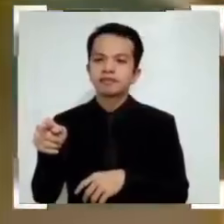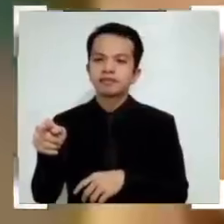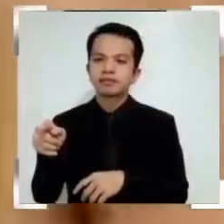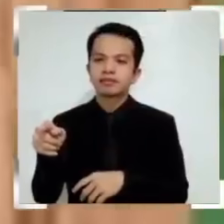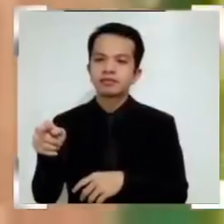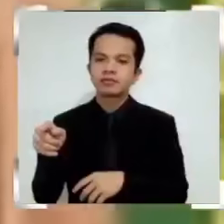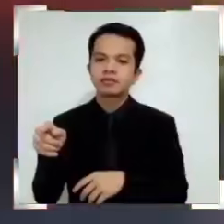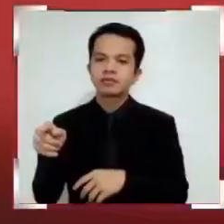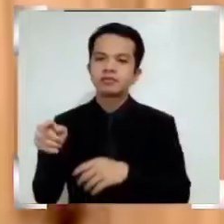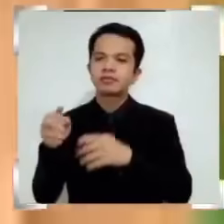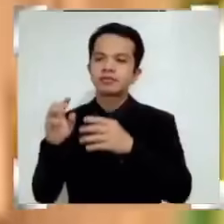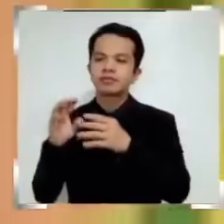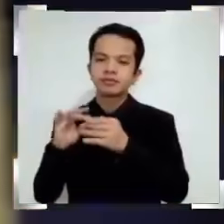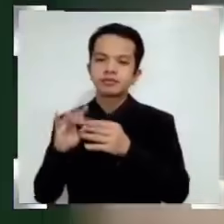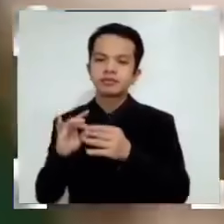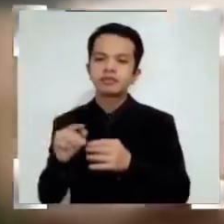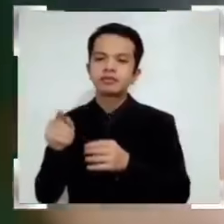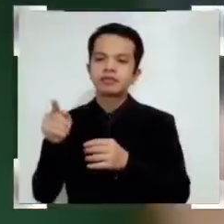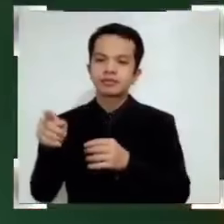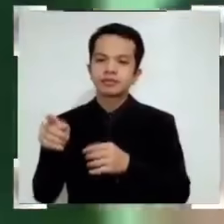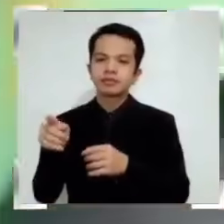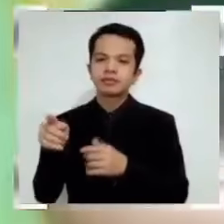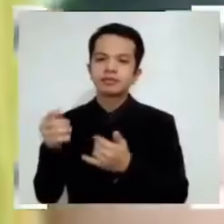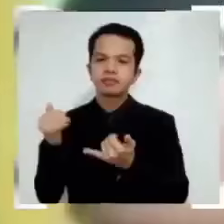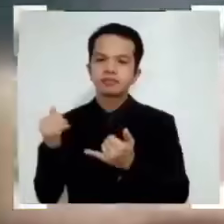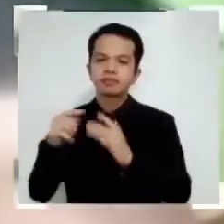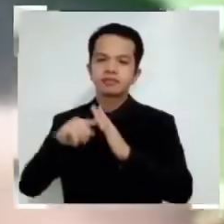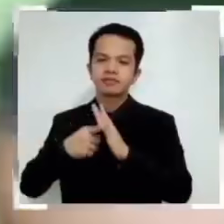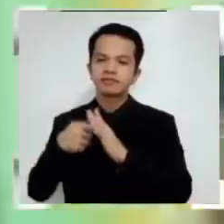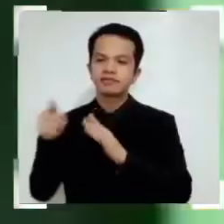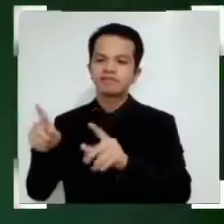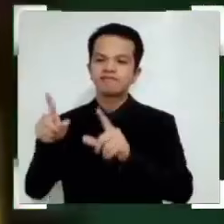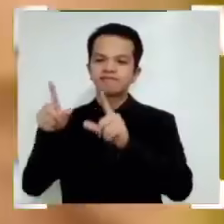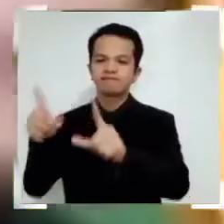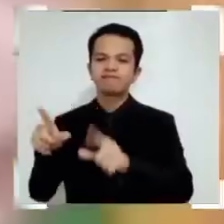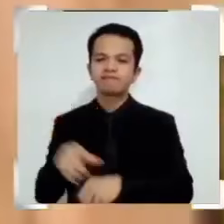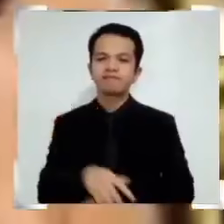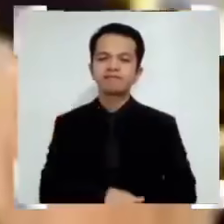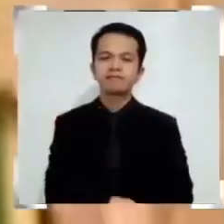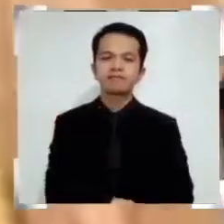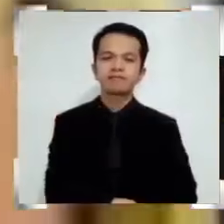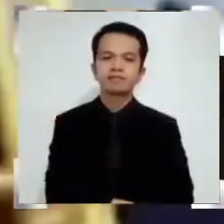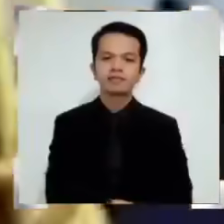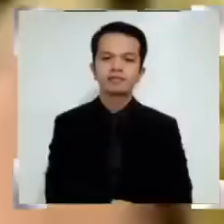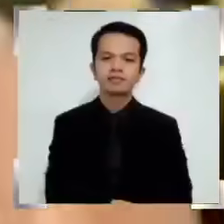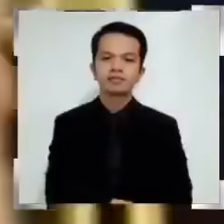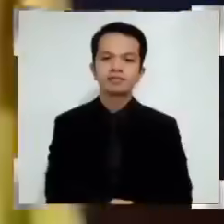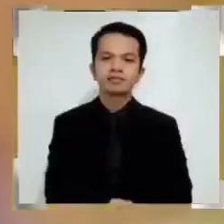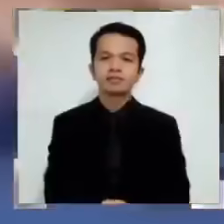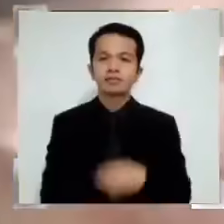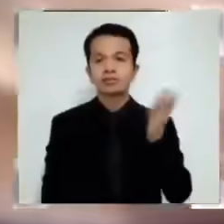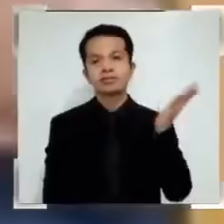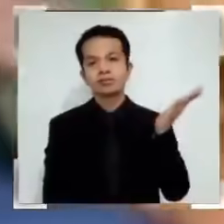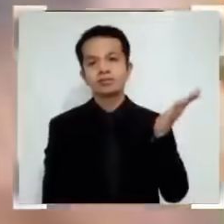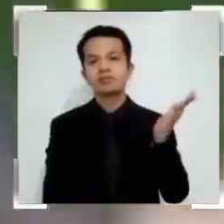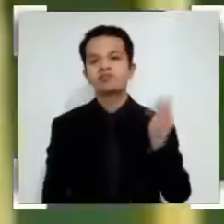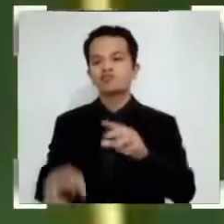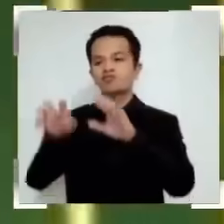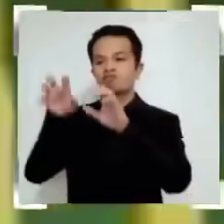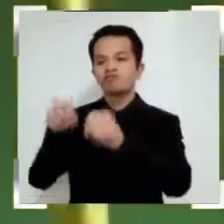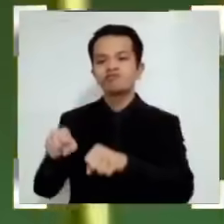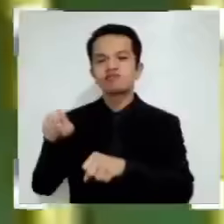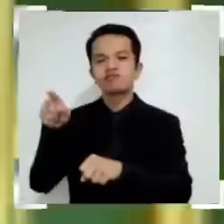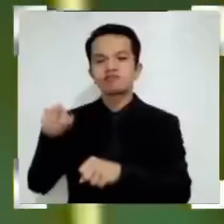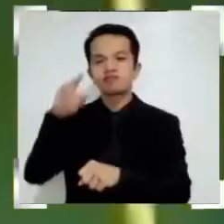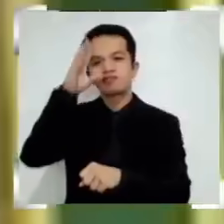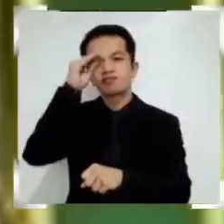Michael Cataroja, inaresto ka namin, ha? Buhay na buhay, naradakip si Michael Cataroja, ang inmate sa Bilibid